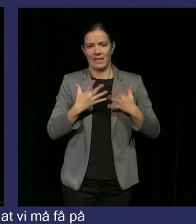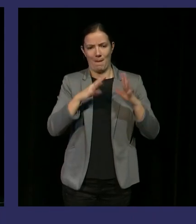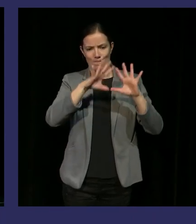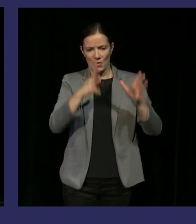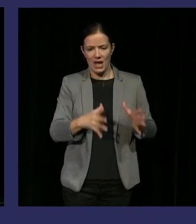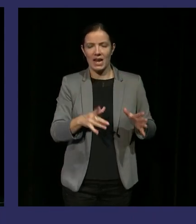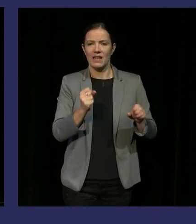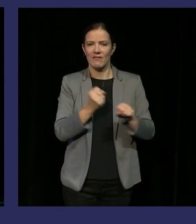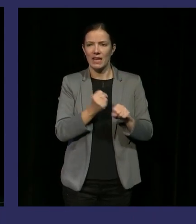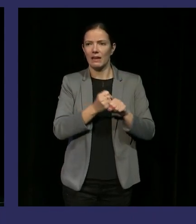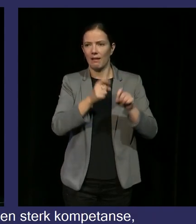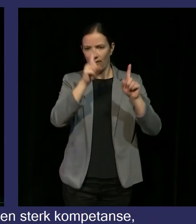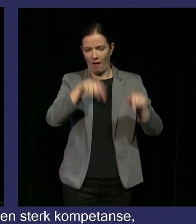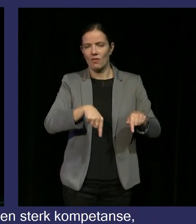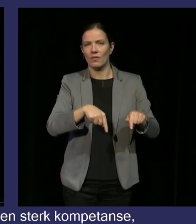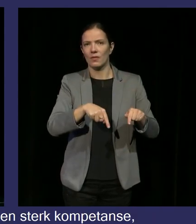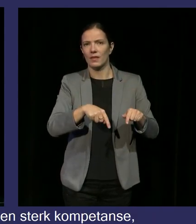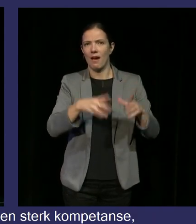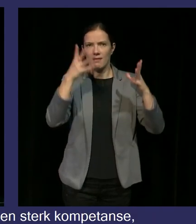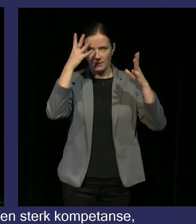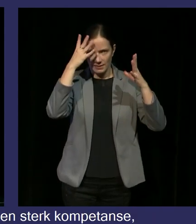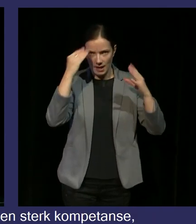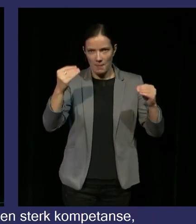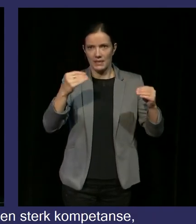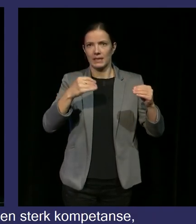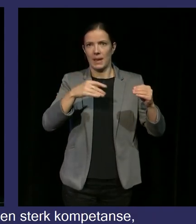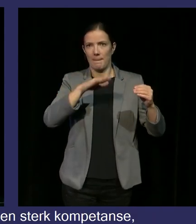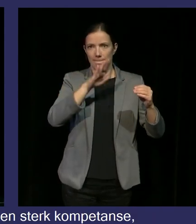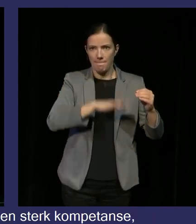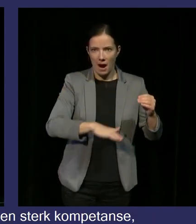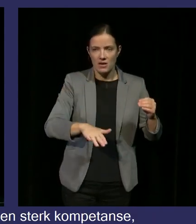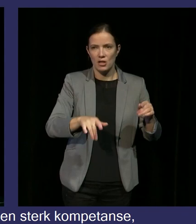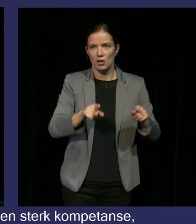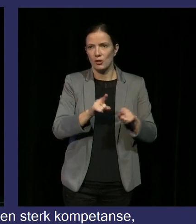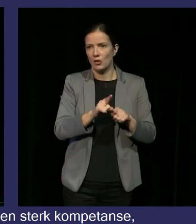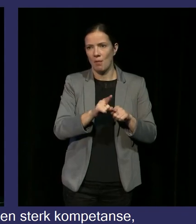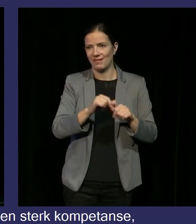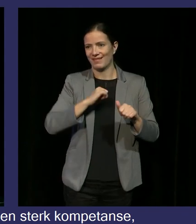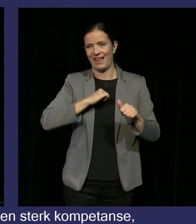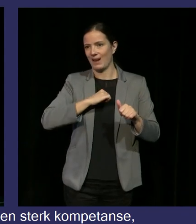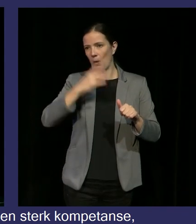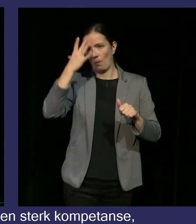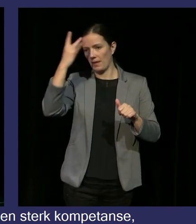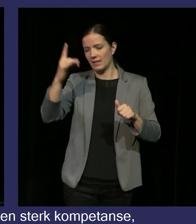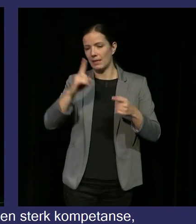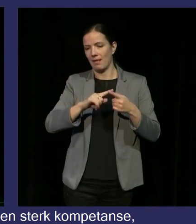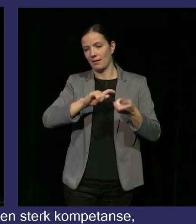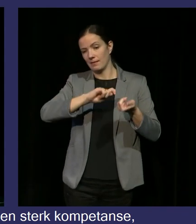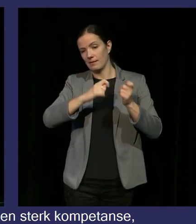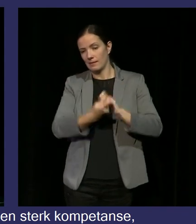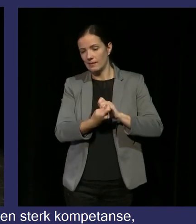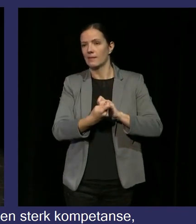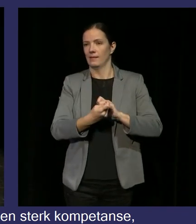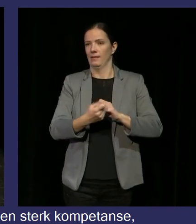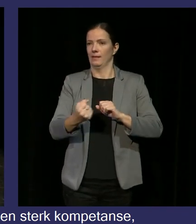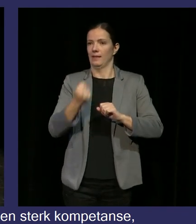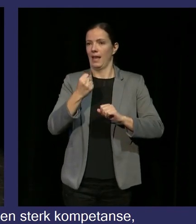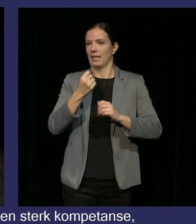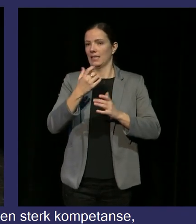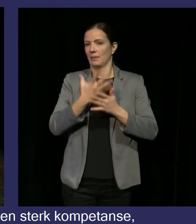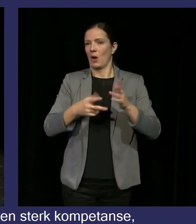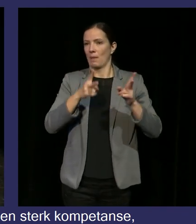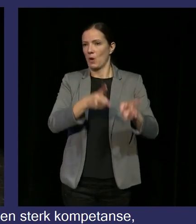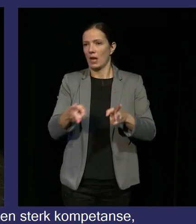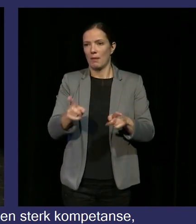kan ta samiske barn som I utgangspunktet ikke har en sterk kompetanse, og gjøre dem til sterke